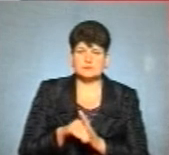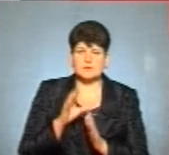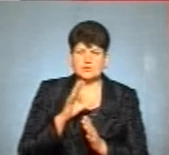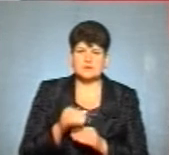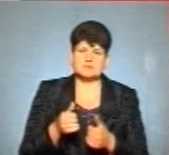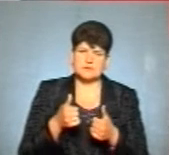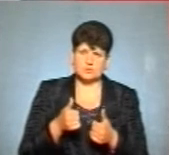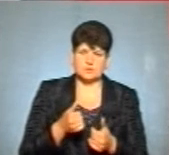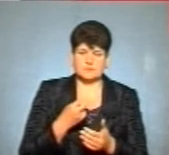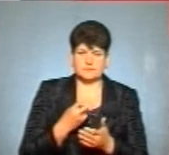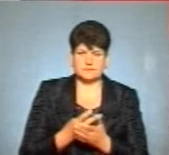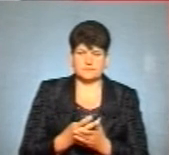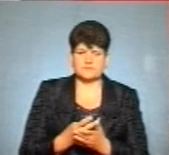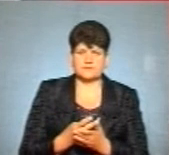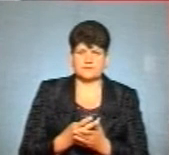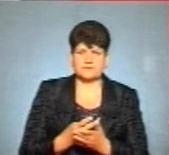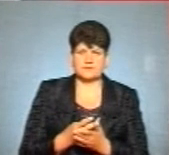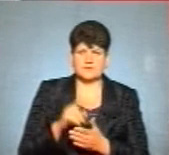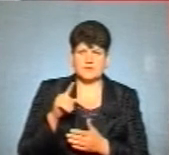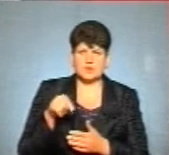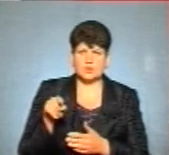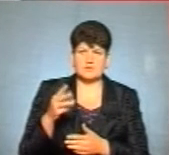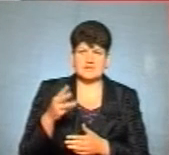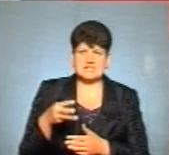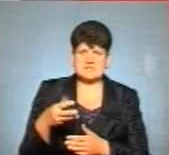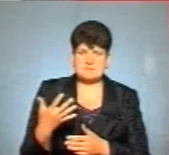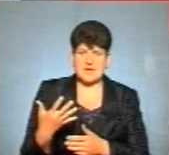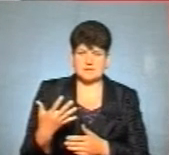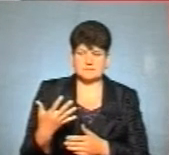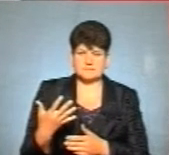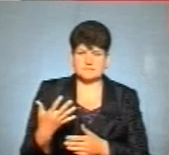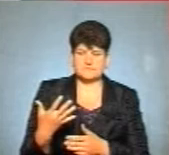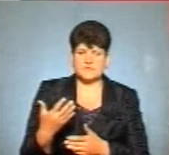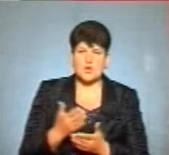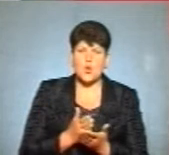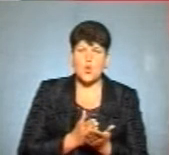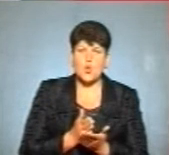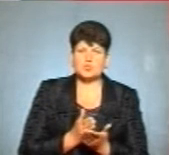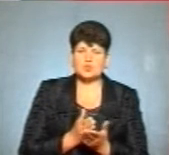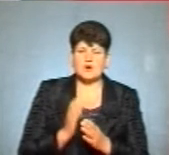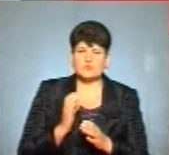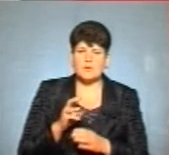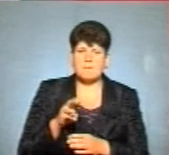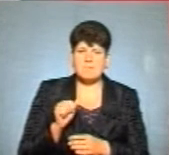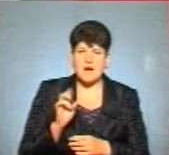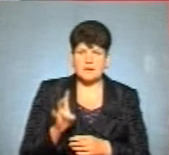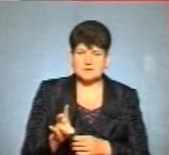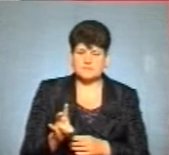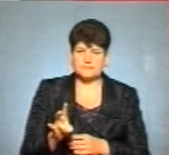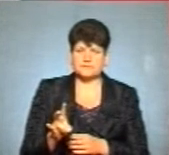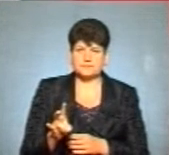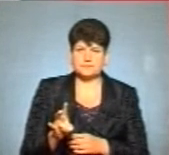добре зарекомендував, маршрут номер 35. Обслуговується автобусами МАН 8